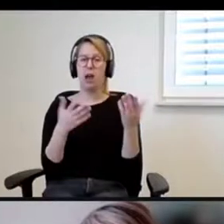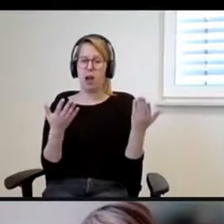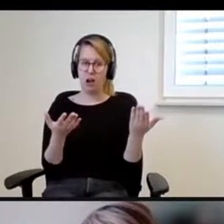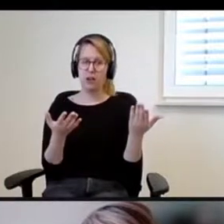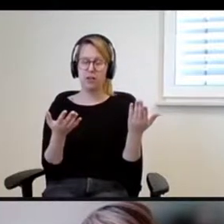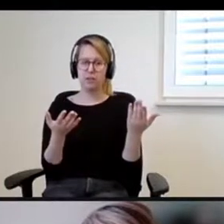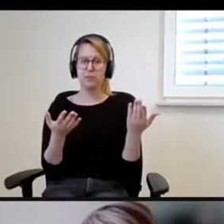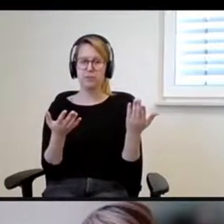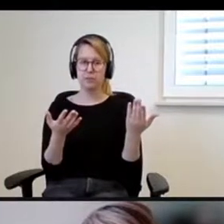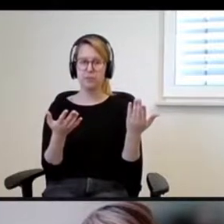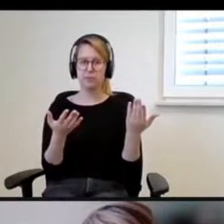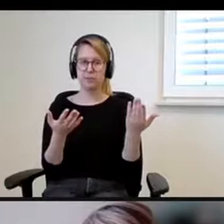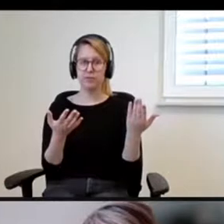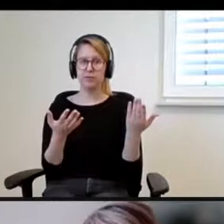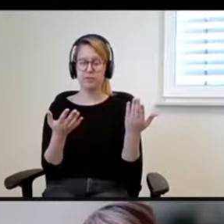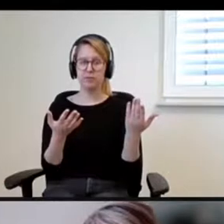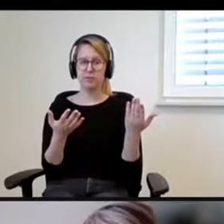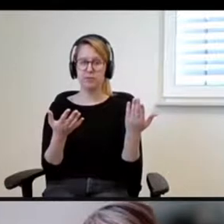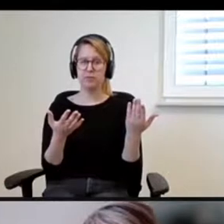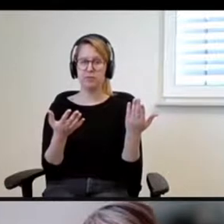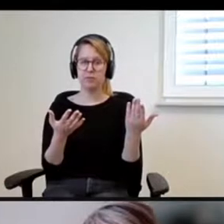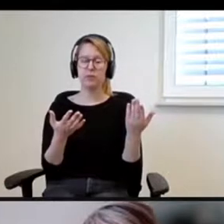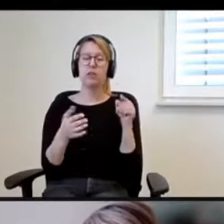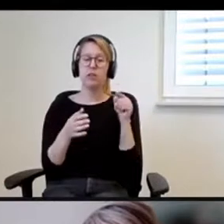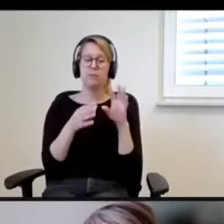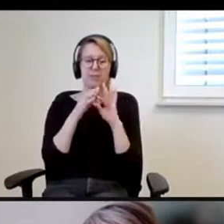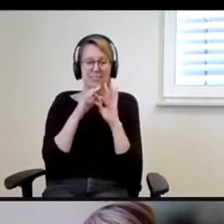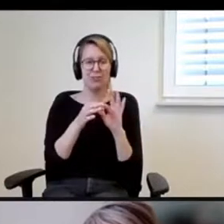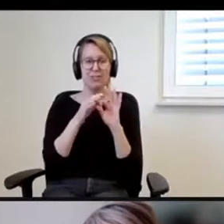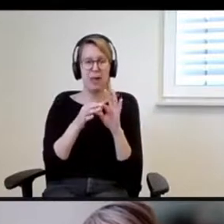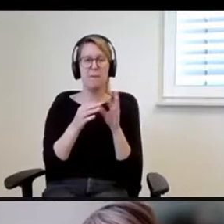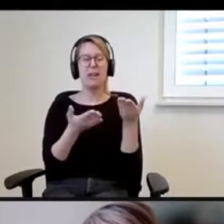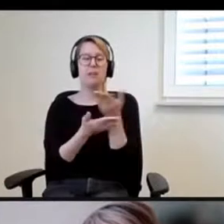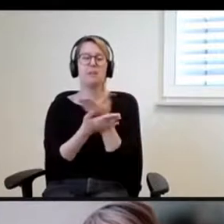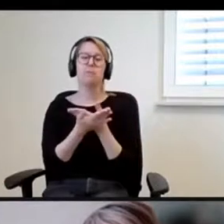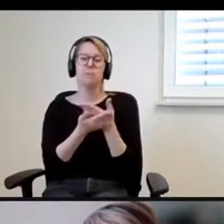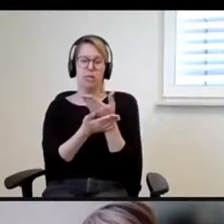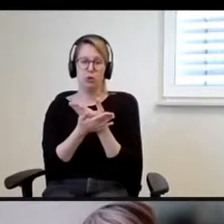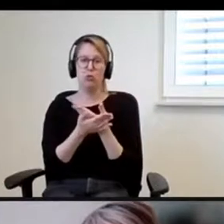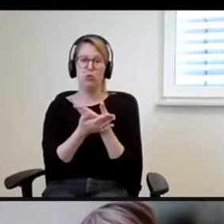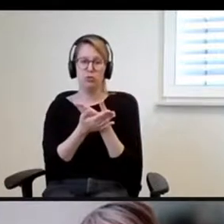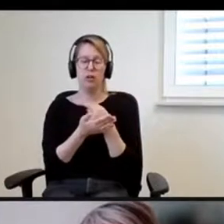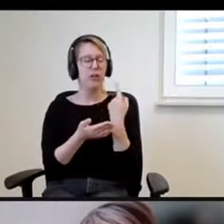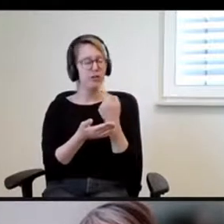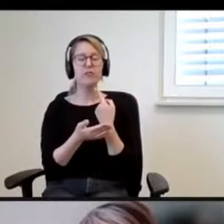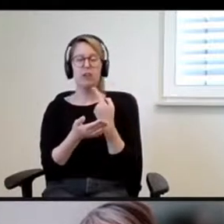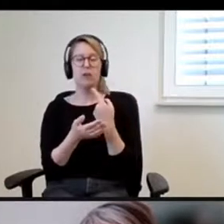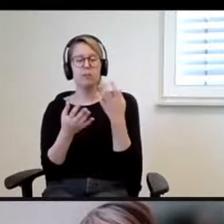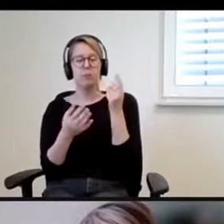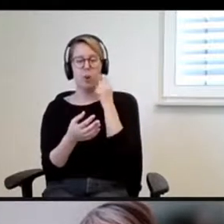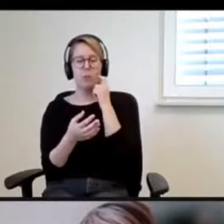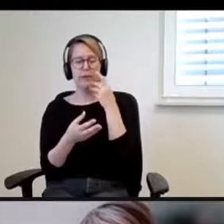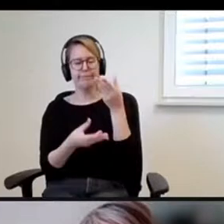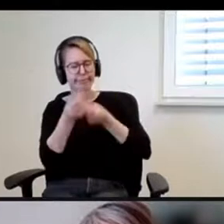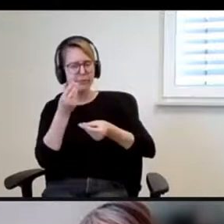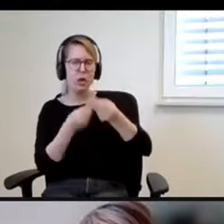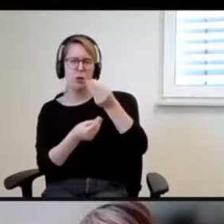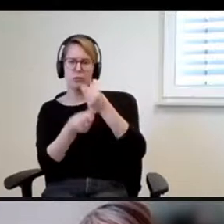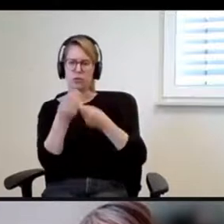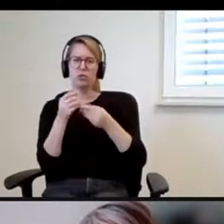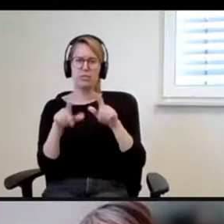de l'éducation. Donc c'est via les échanges de bonnes pratiques, via les données que l'on peut essentiellement